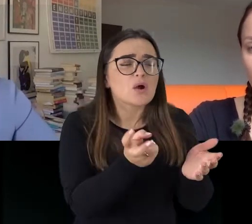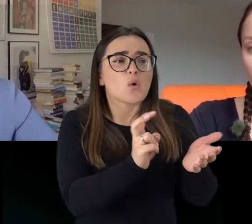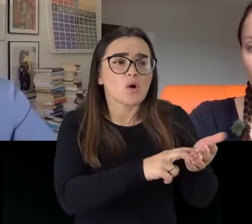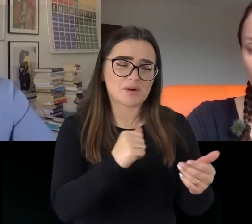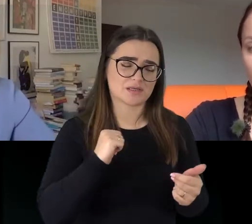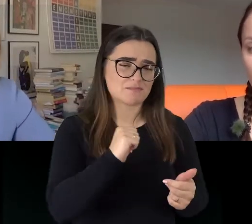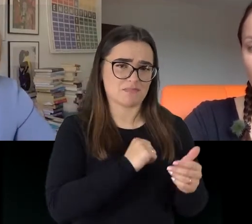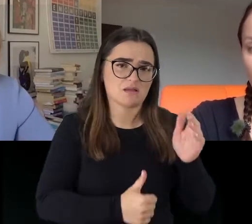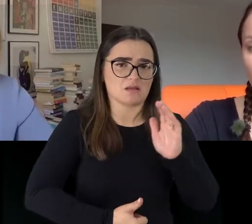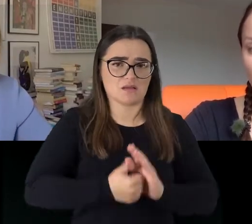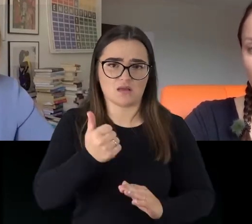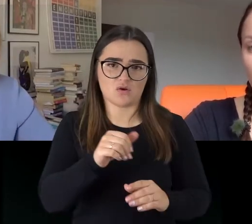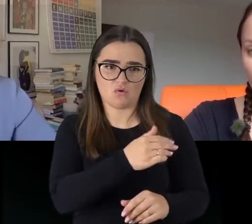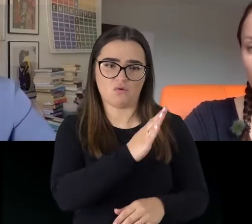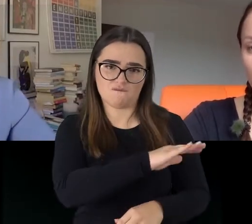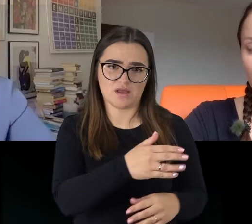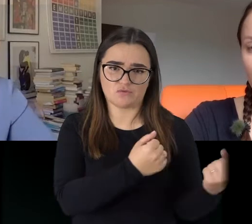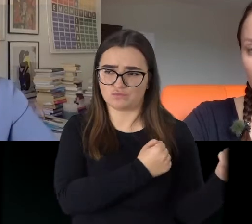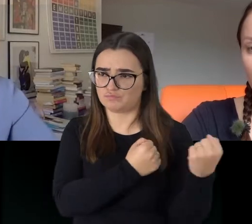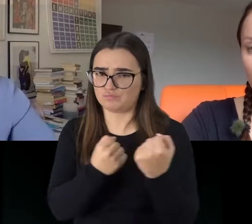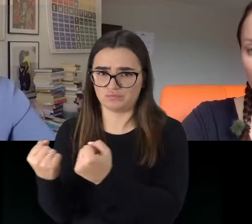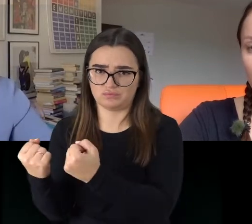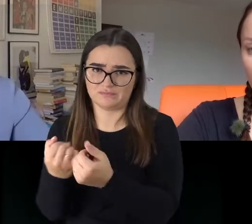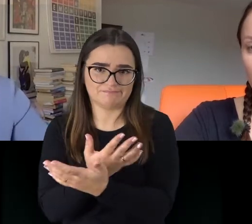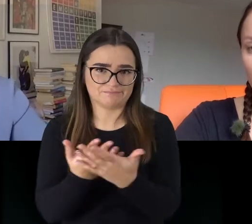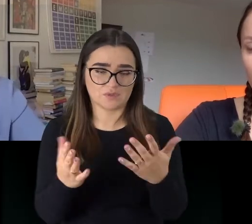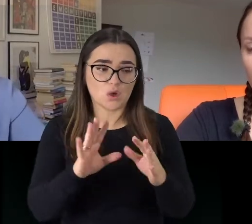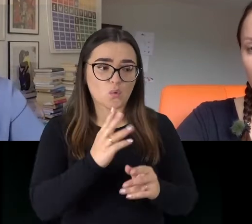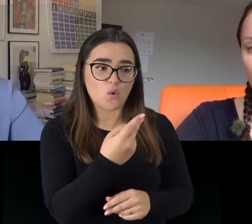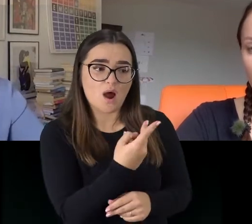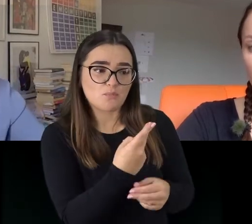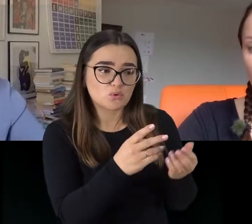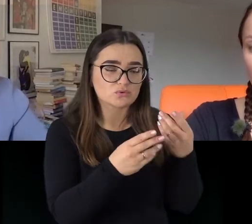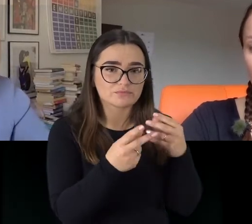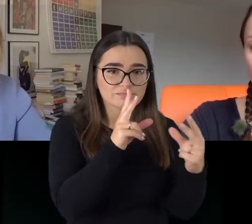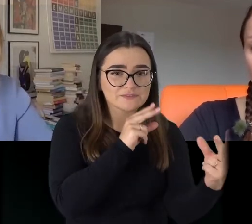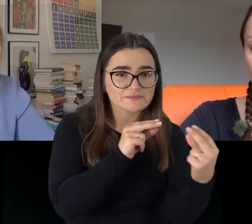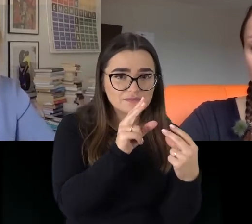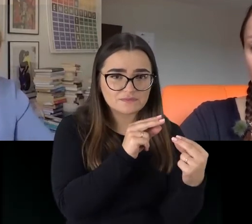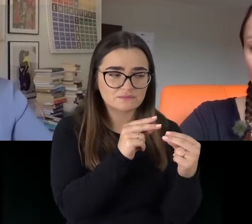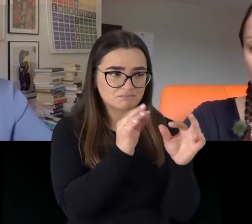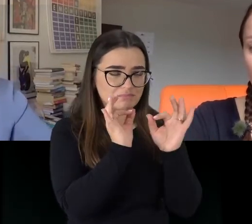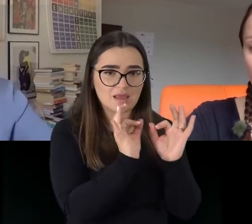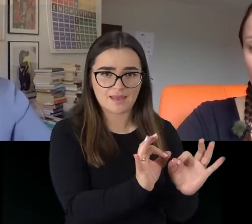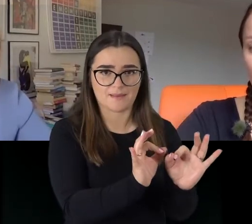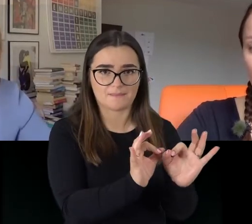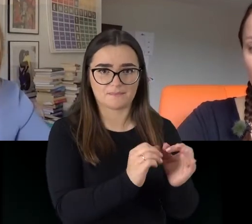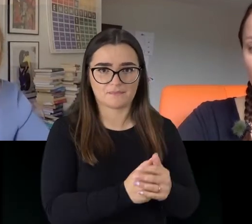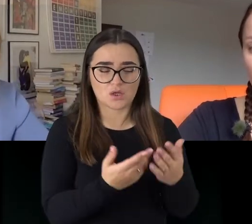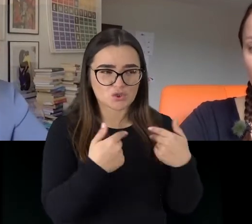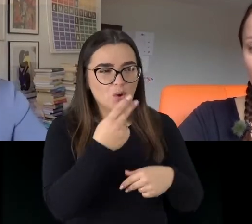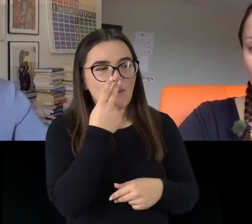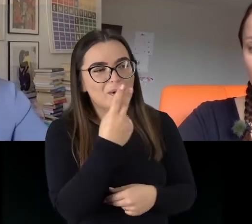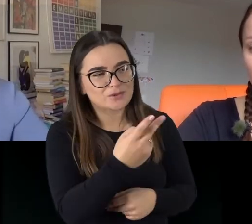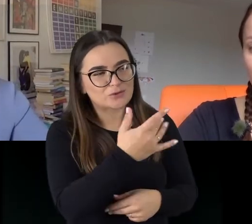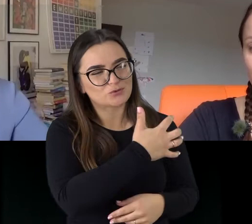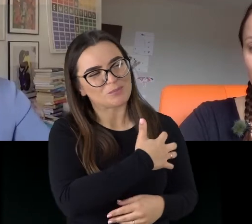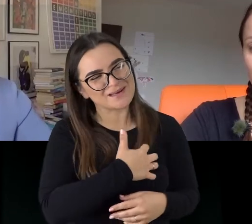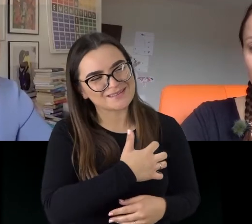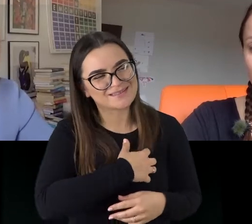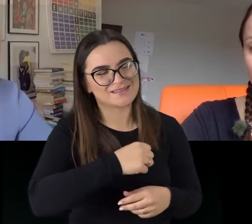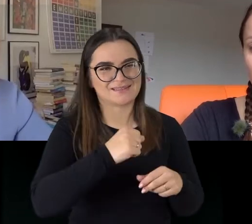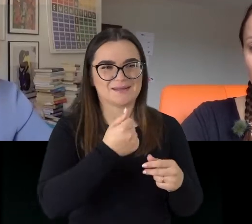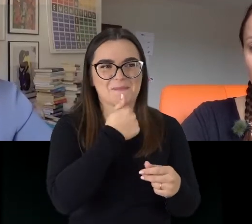nuvešiu vaikus, ar ne? Nu, jeigu apie vaikus, jeigu partneriai tarpusavį kalbasi, tai lygiai taip pat, ar ne? Matau, kad jau pasilgai nueiti, kur nors